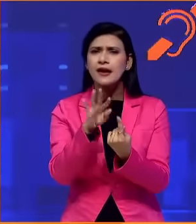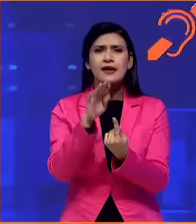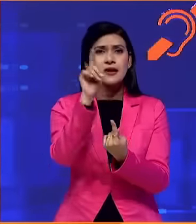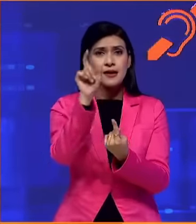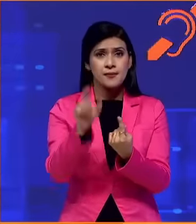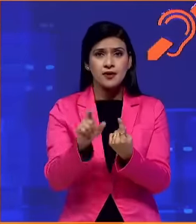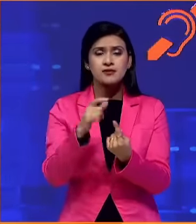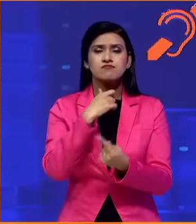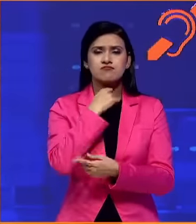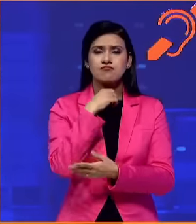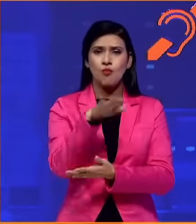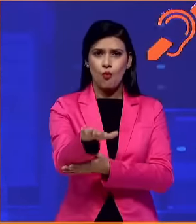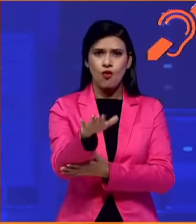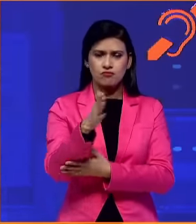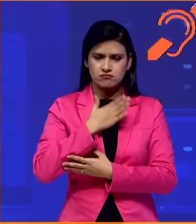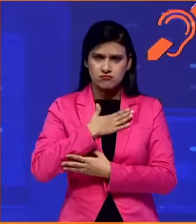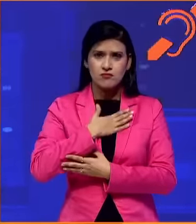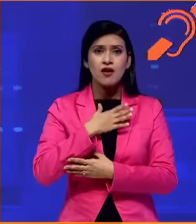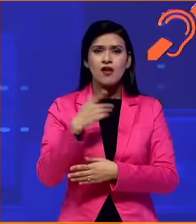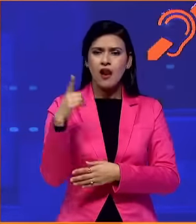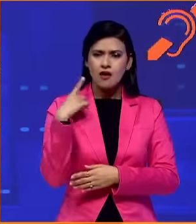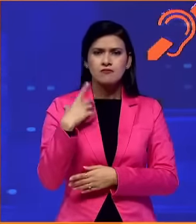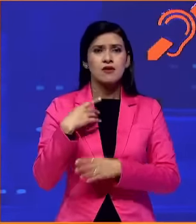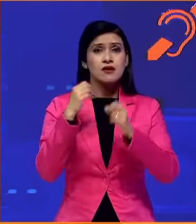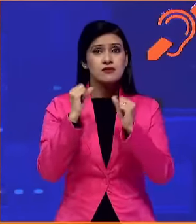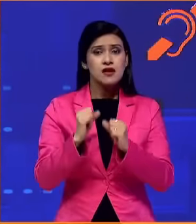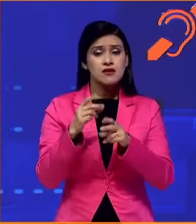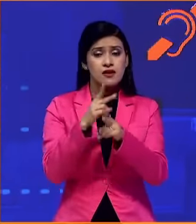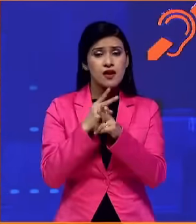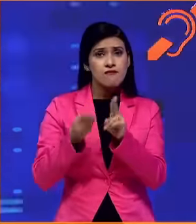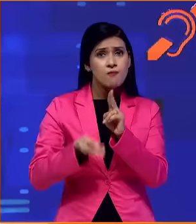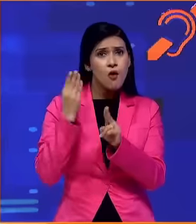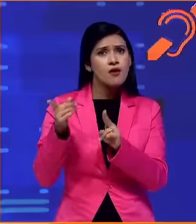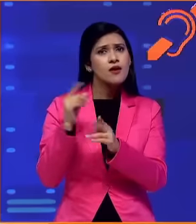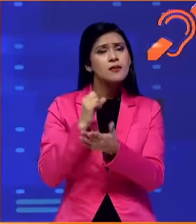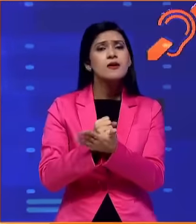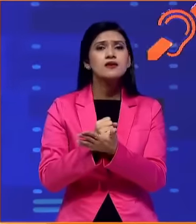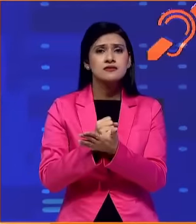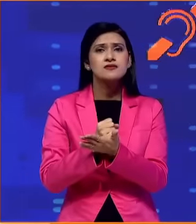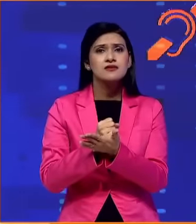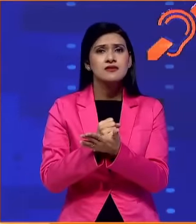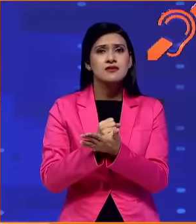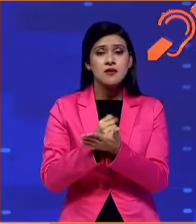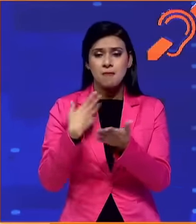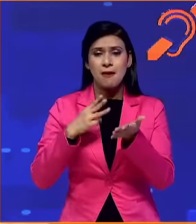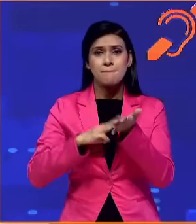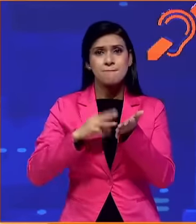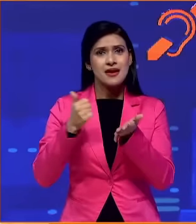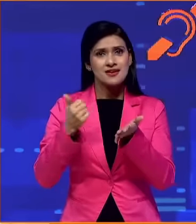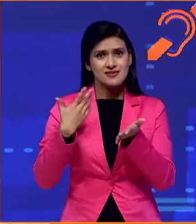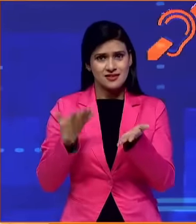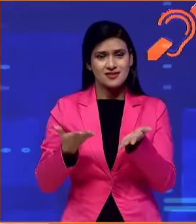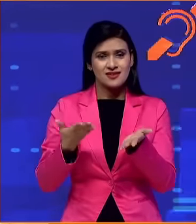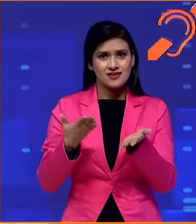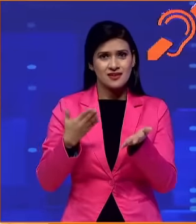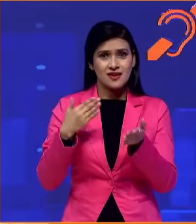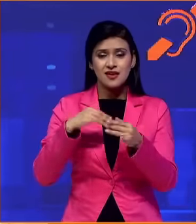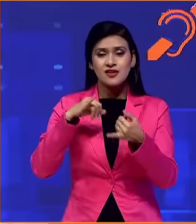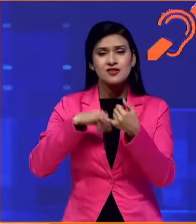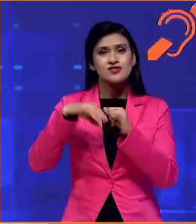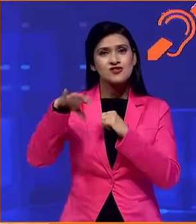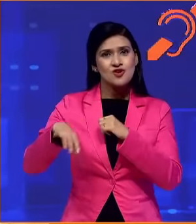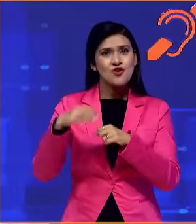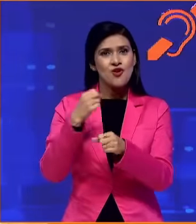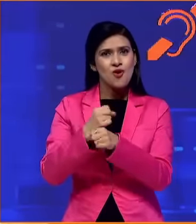पदोंपरआसीनलोगोंको औरभीअधिकसतर्करहनाचाहिए।यदिआप किसीराज्यसरकारमेंमंत्रीहैंऔरआप